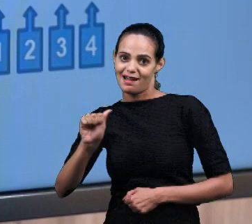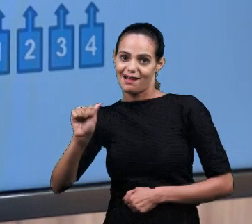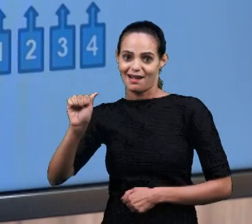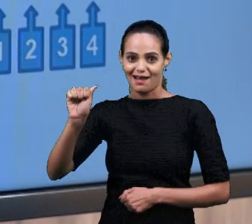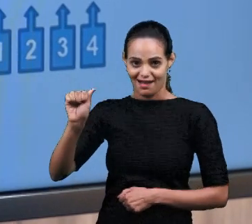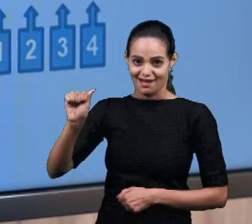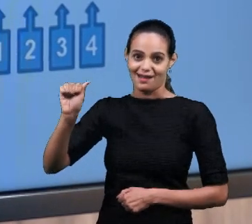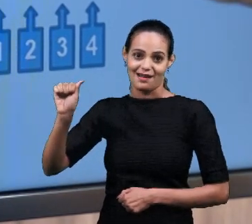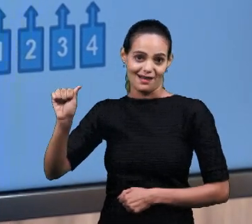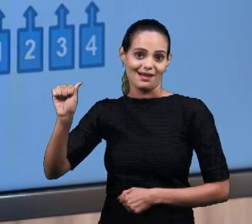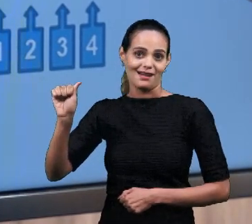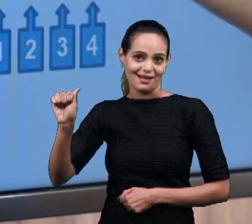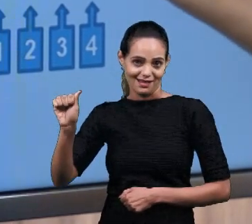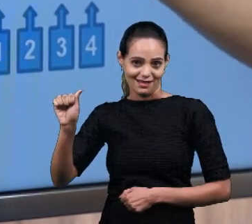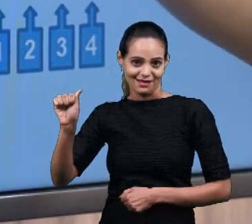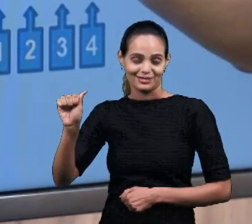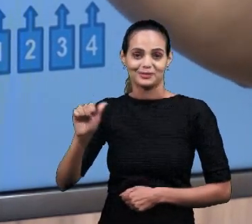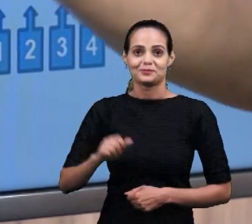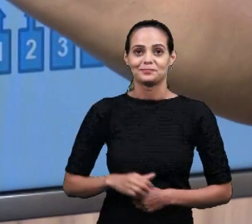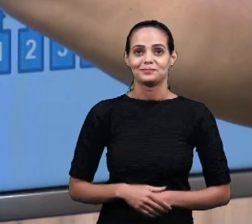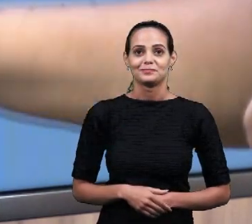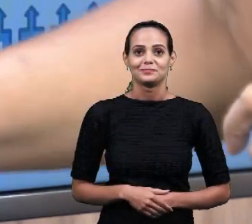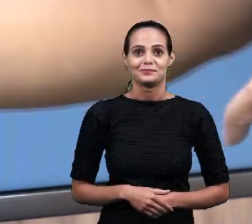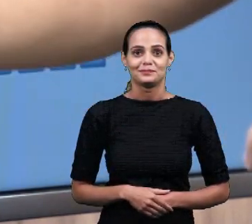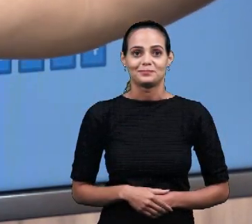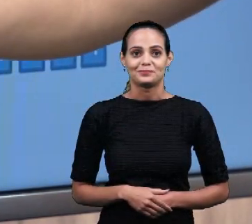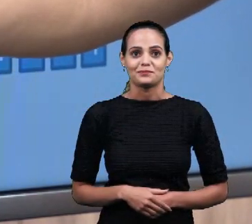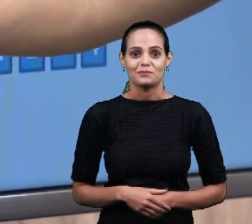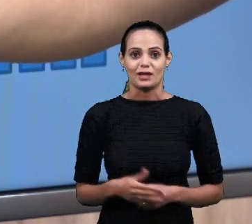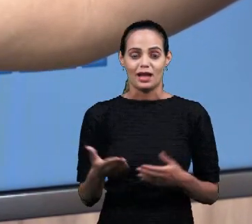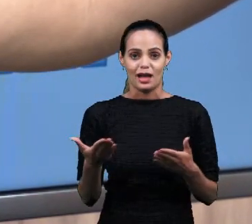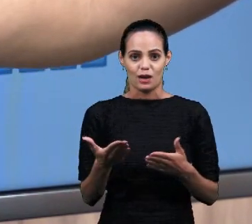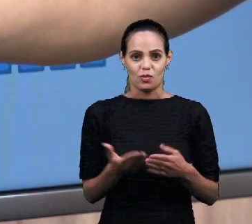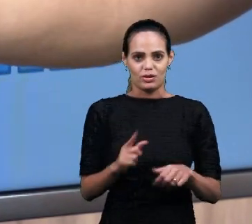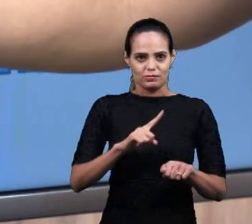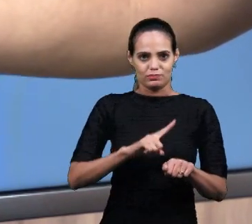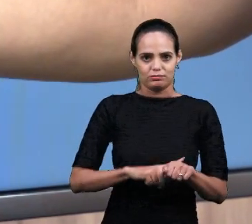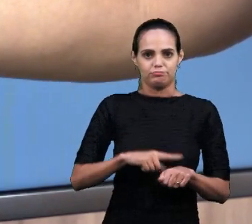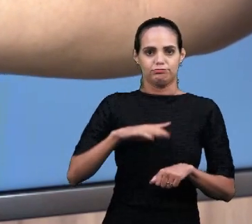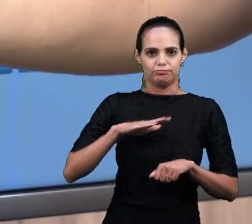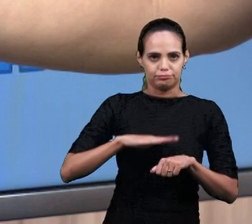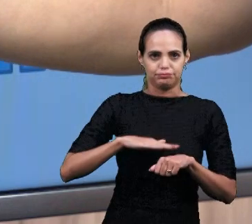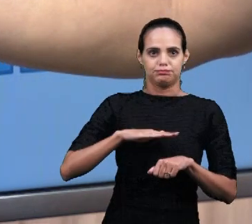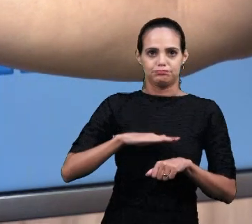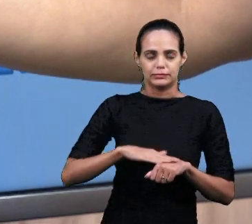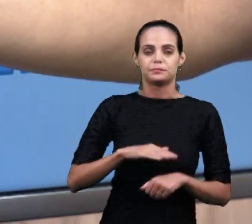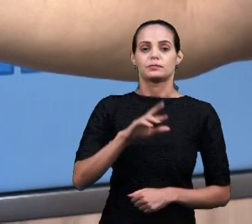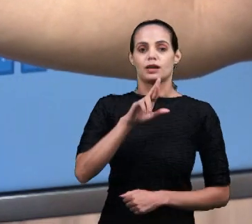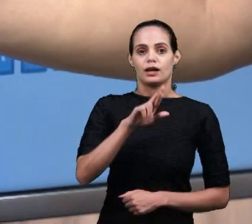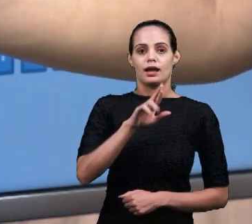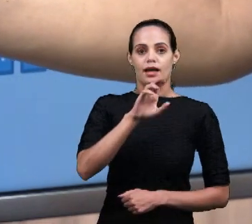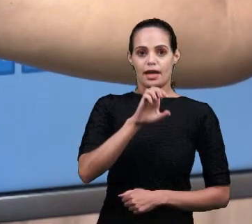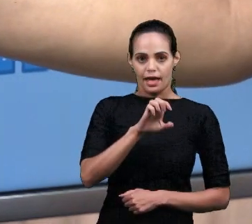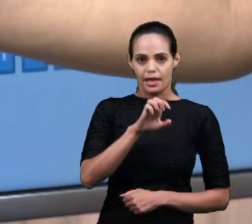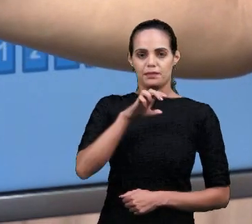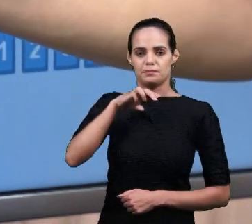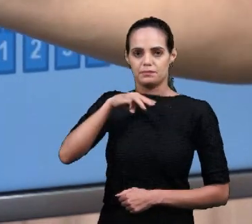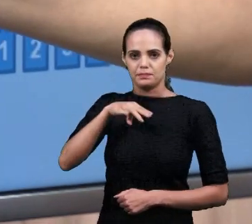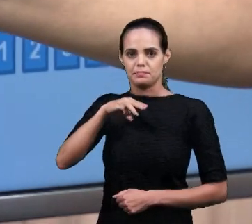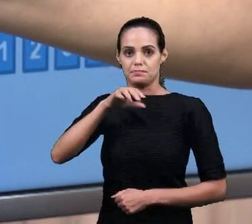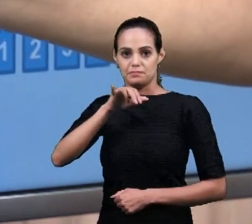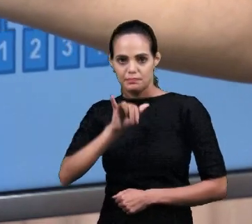Lá. Maintenant, nous allons avec le ton. Ré, mi, Fá,